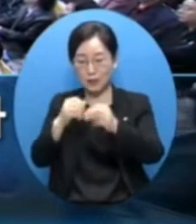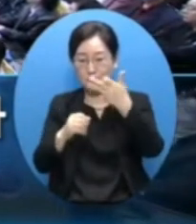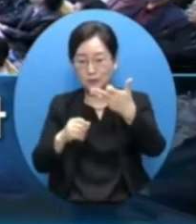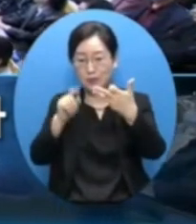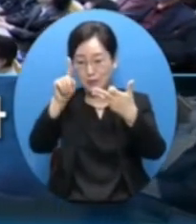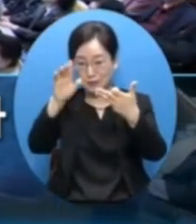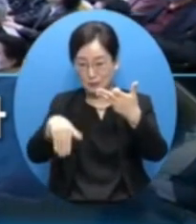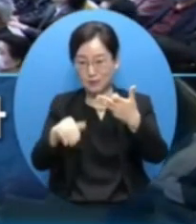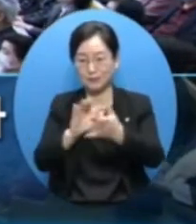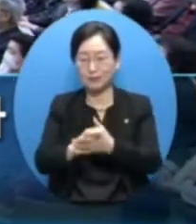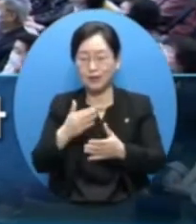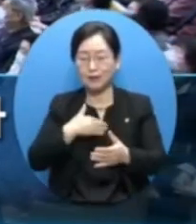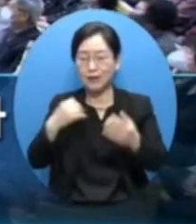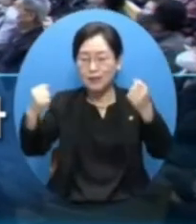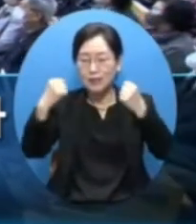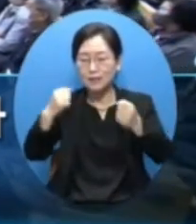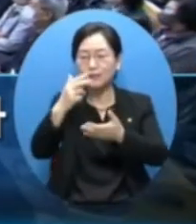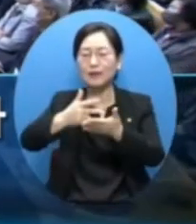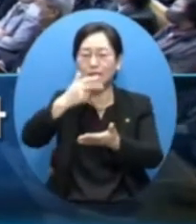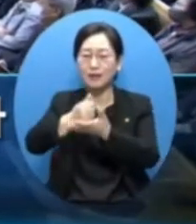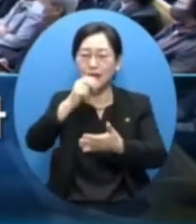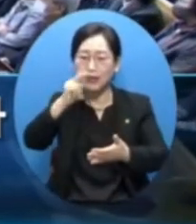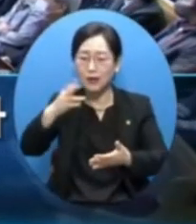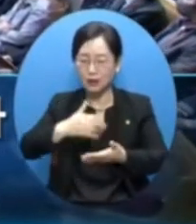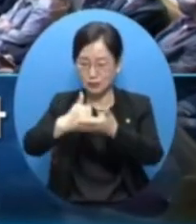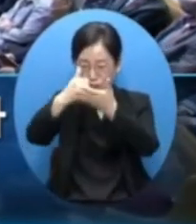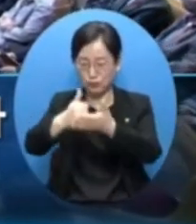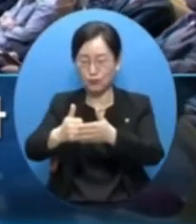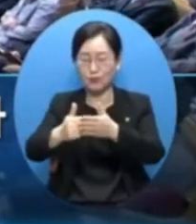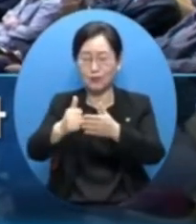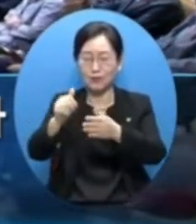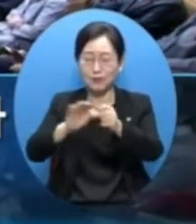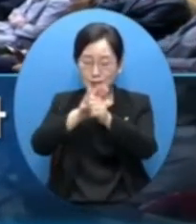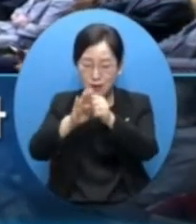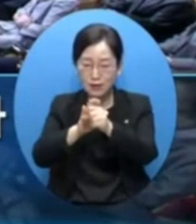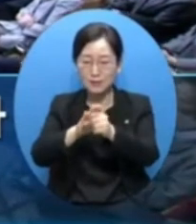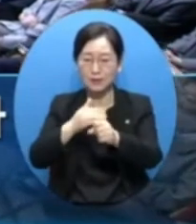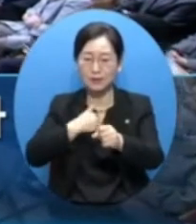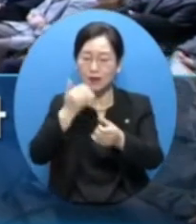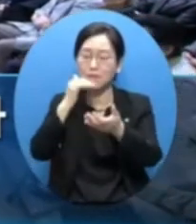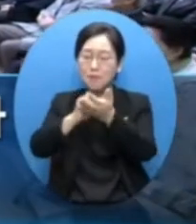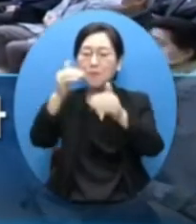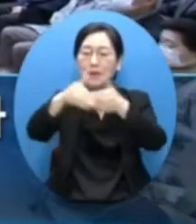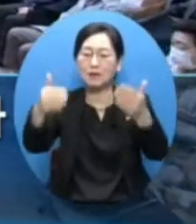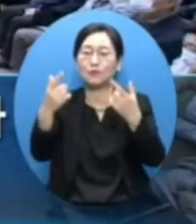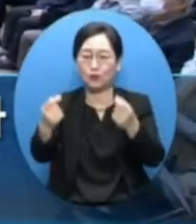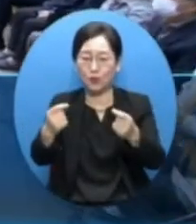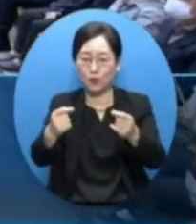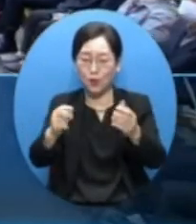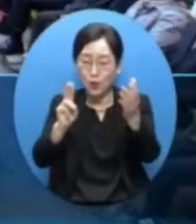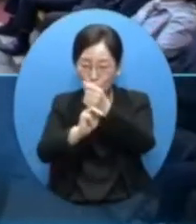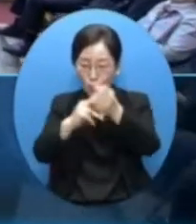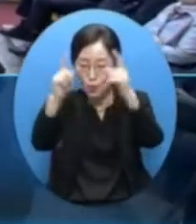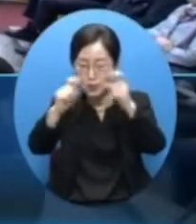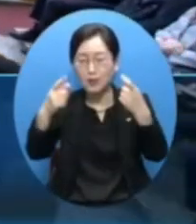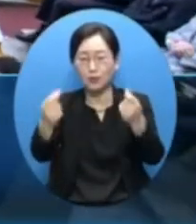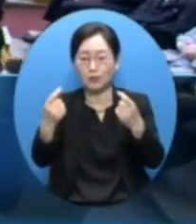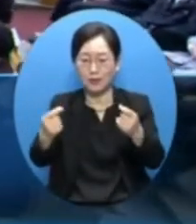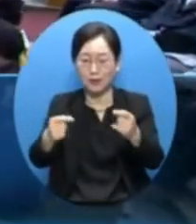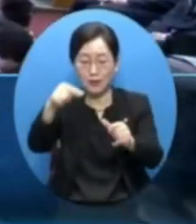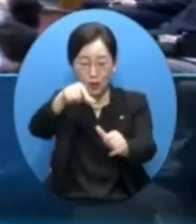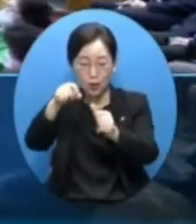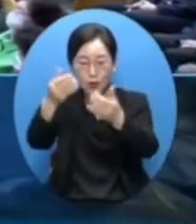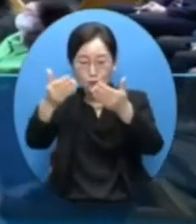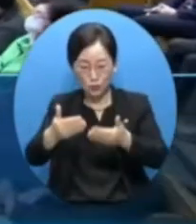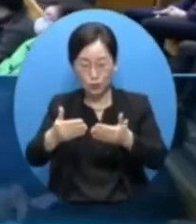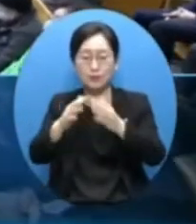2절입니다 나의 힘이신 야여 내가 주를 사랑하나이다. 야여는 나의 반석이시요 나의 요새시요 나를 건지신 이시요